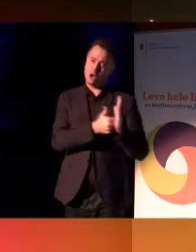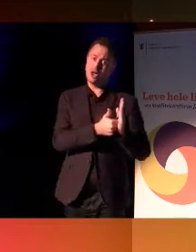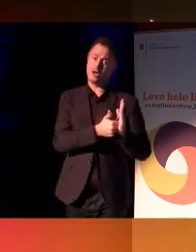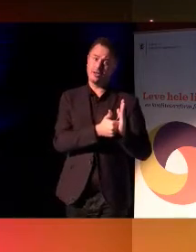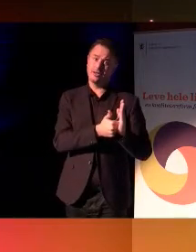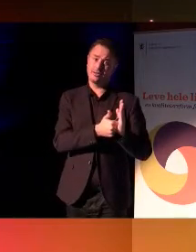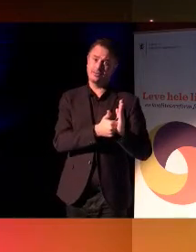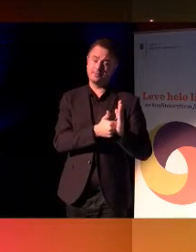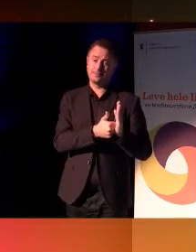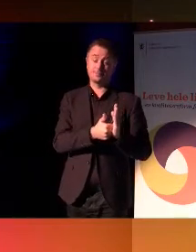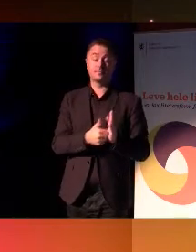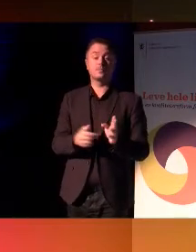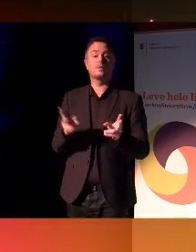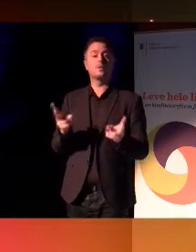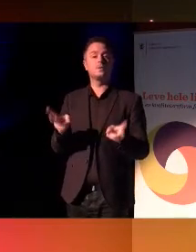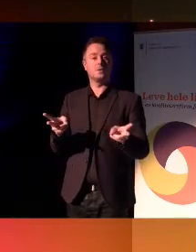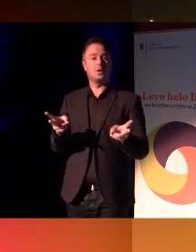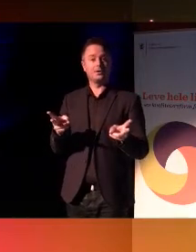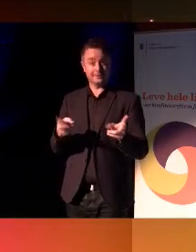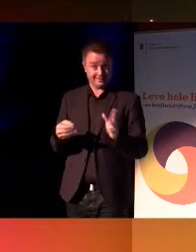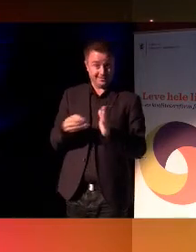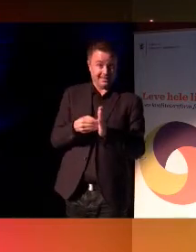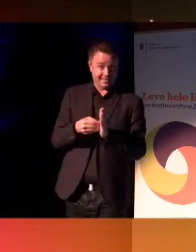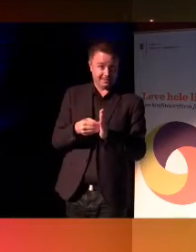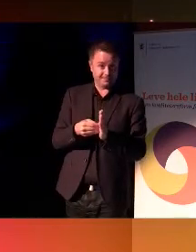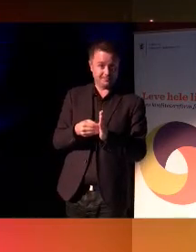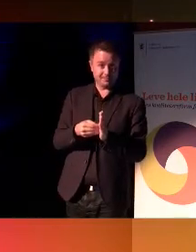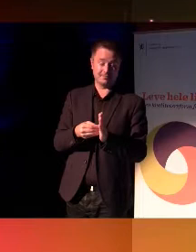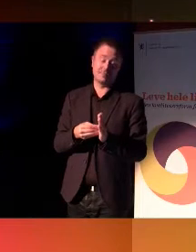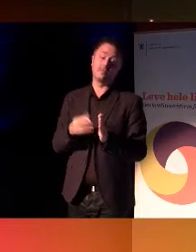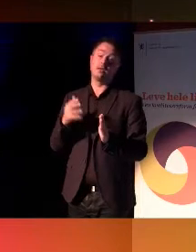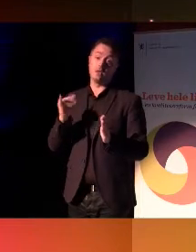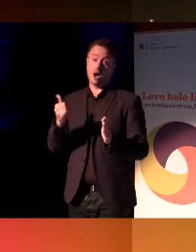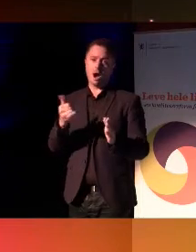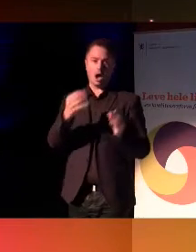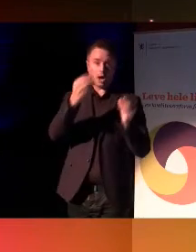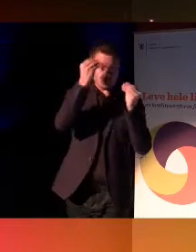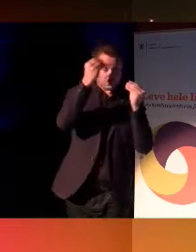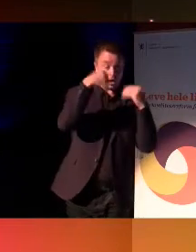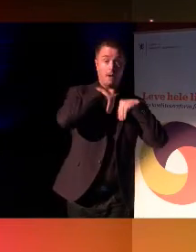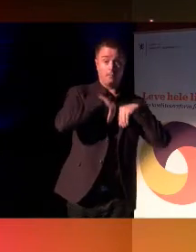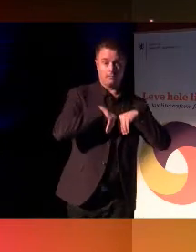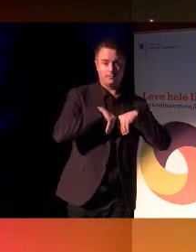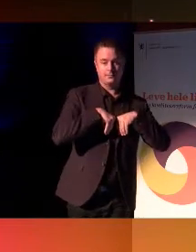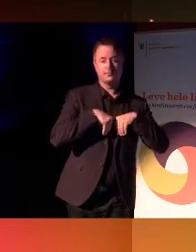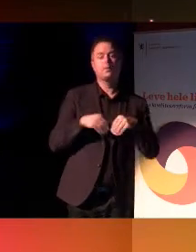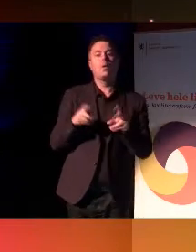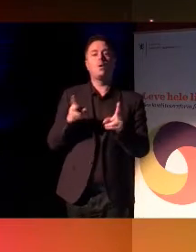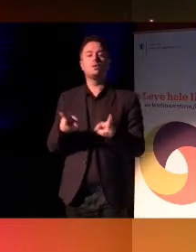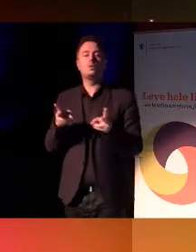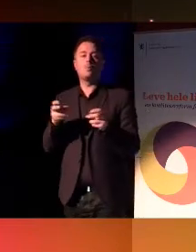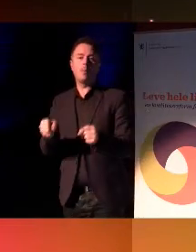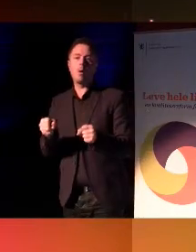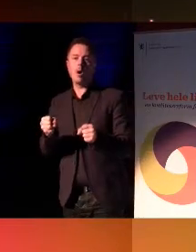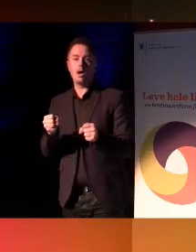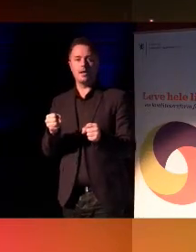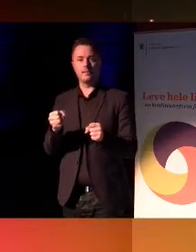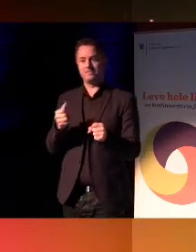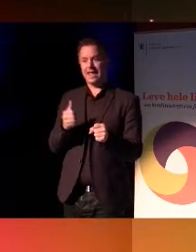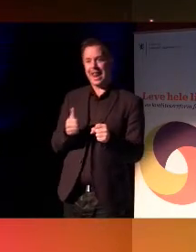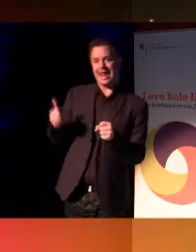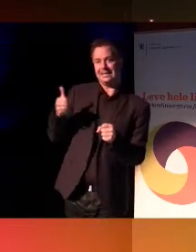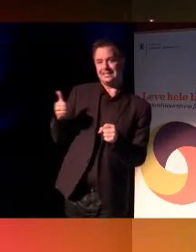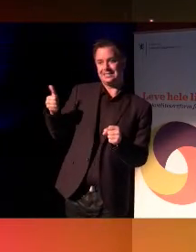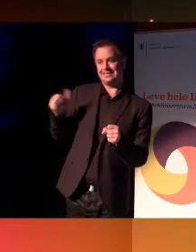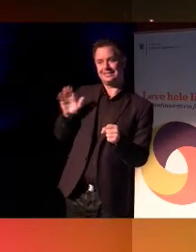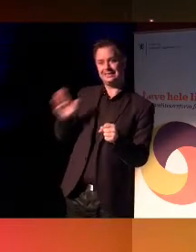så det viktig her I tillegg til det rent altså kunnskapsmessig og også ha på en måte en ledelsesoppmerksomhet